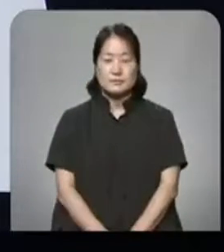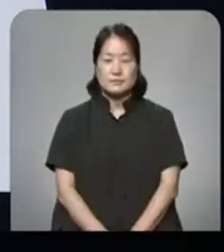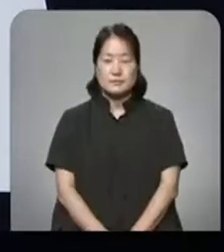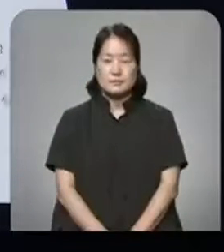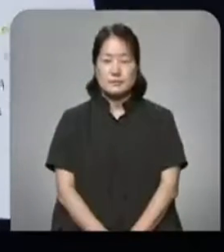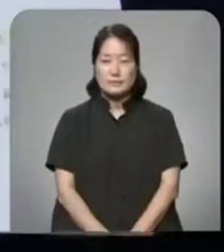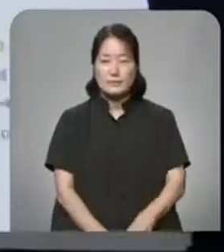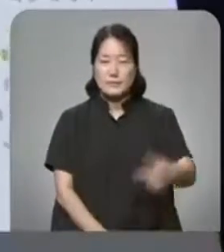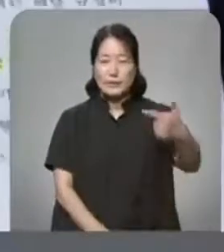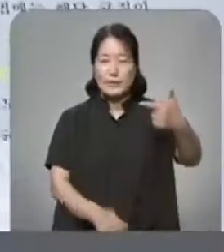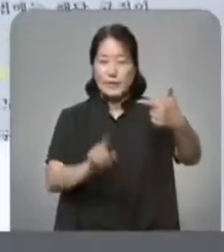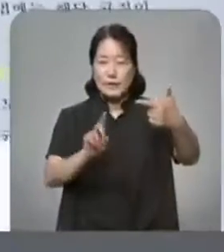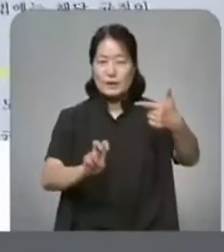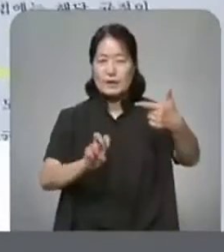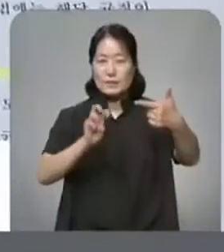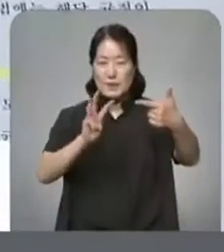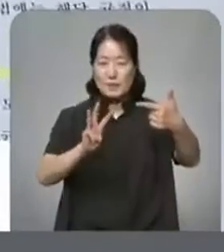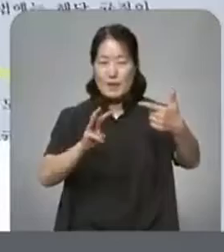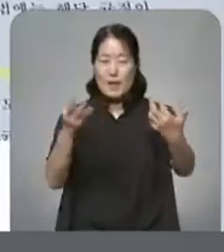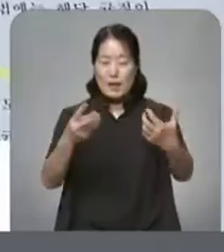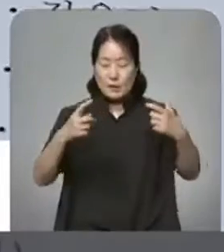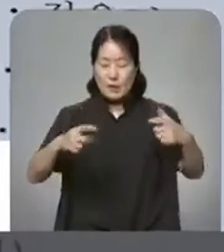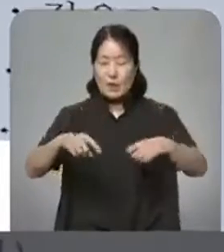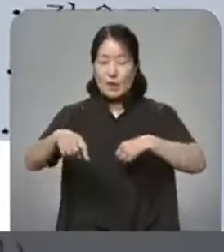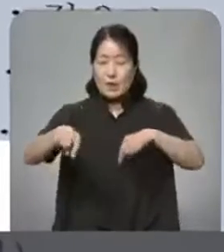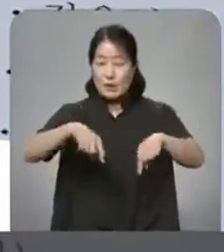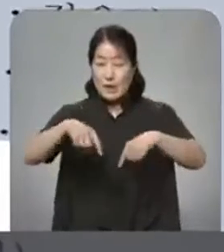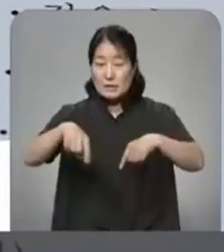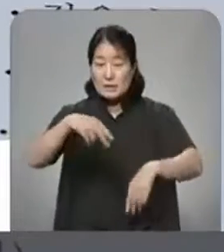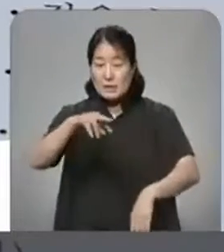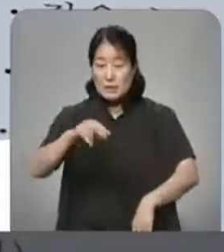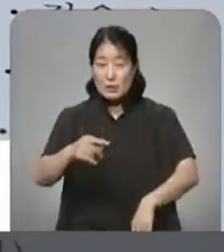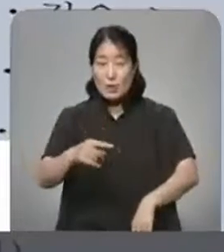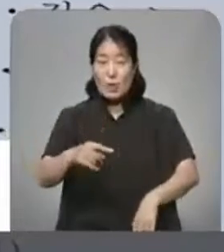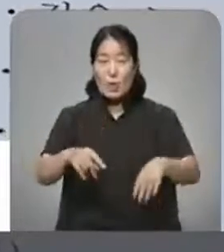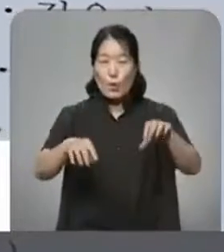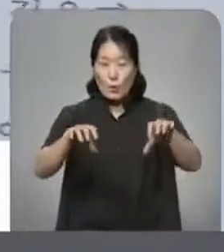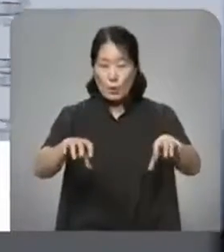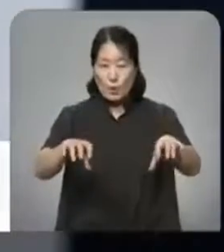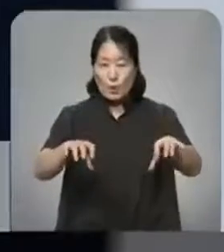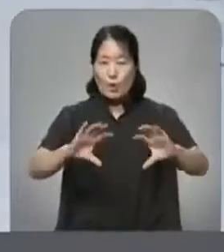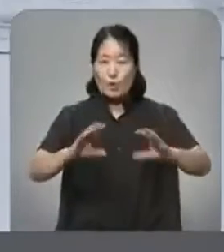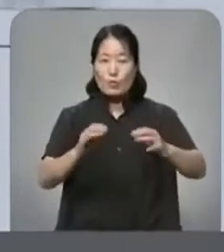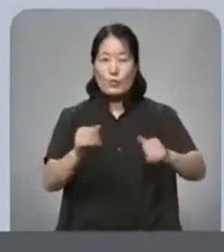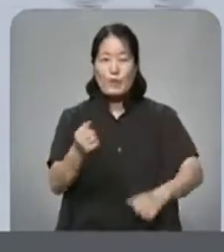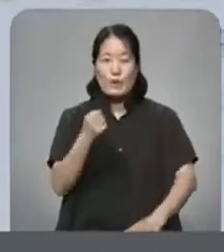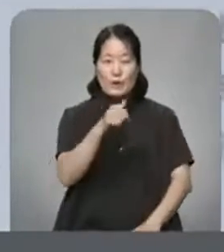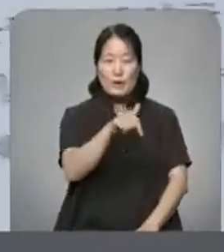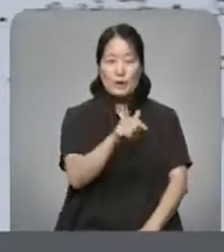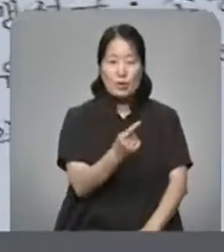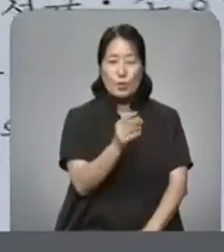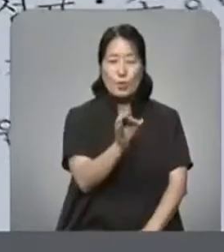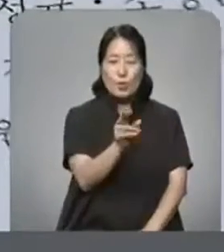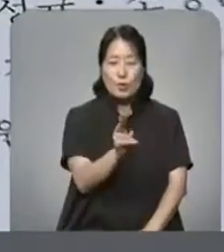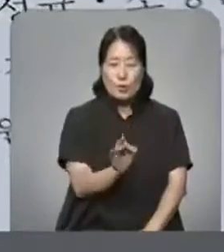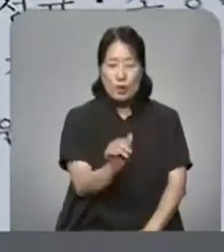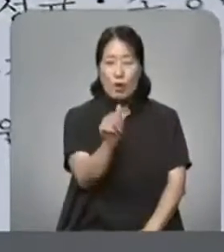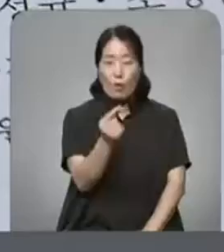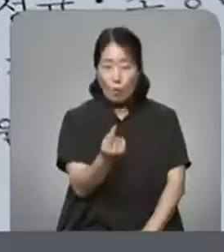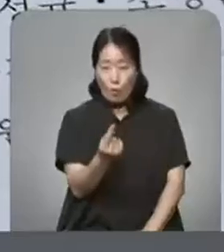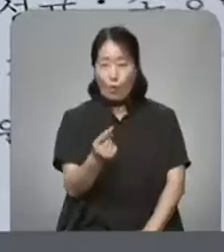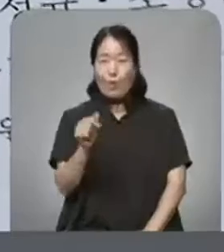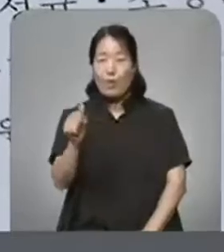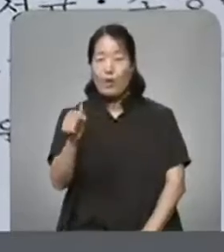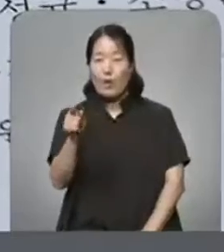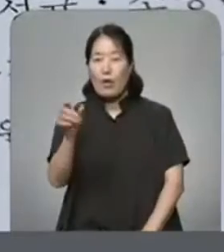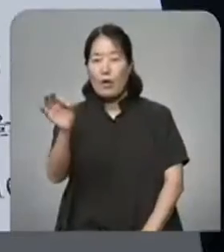지난달 23일 발휘된 강원 특별자치도 법 개정안 2개입니다 국민의 임 노 용 후 국회의원과 더불어 민주당